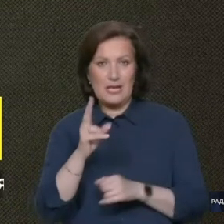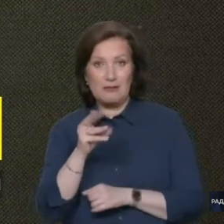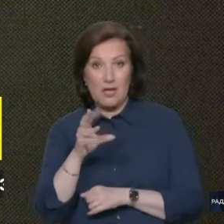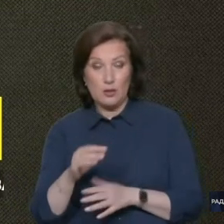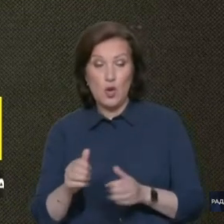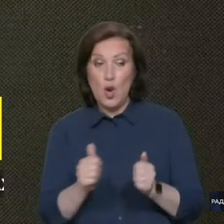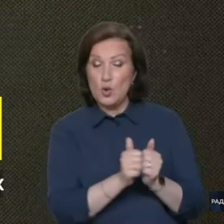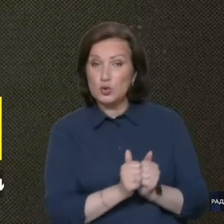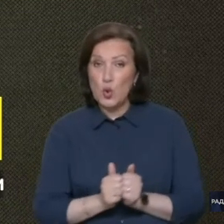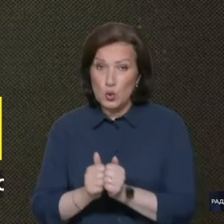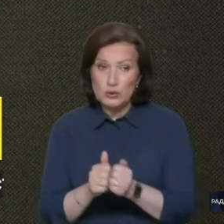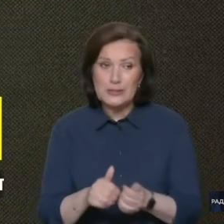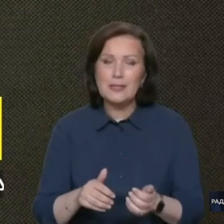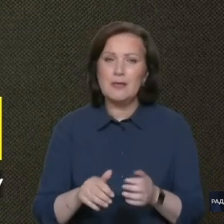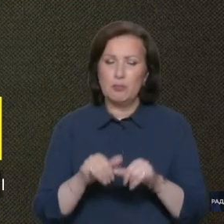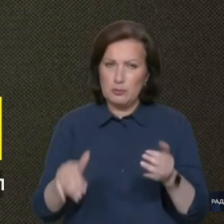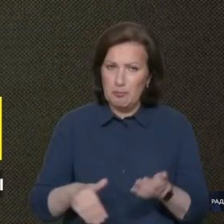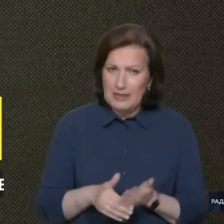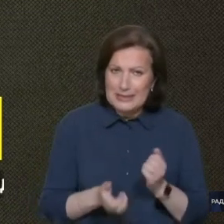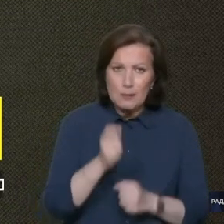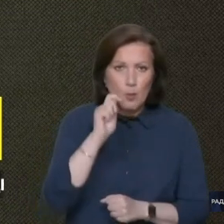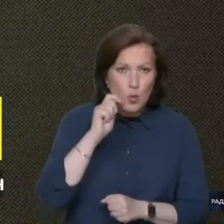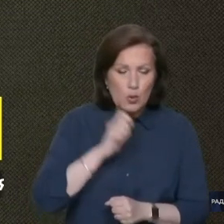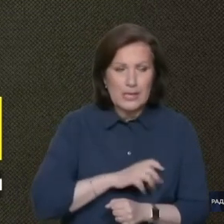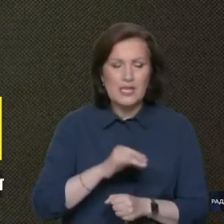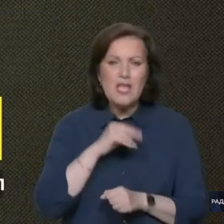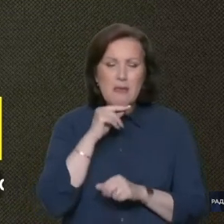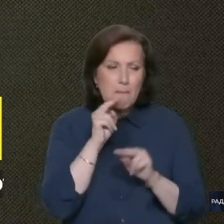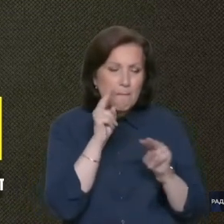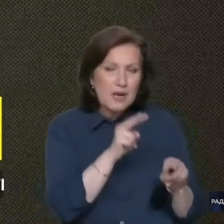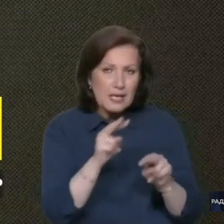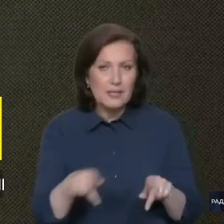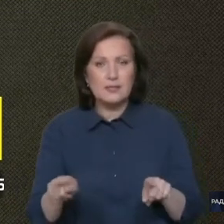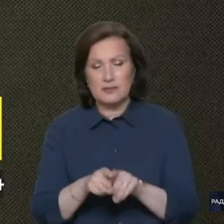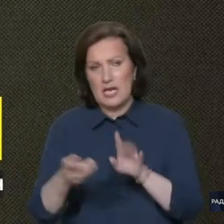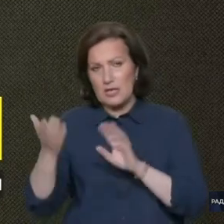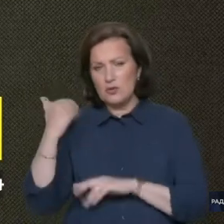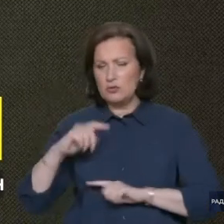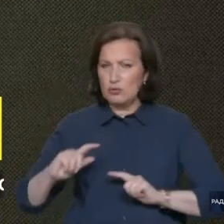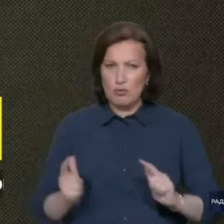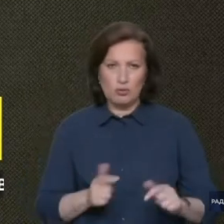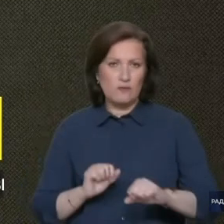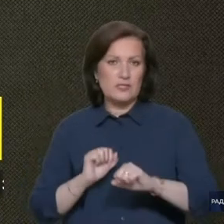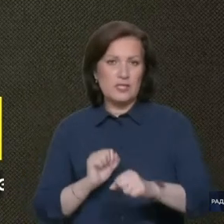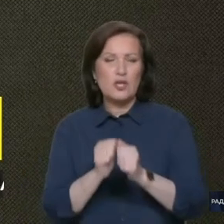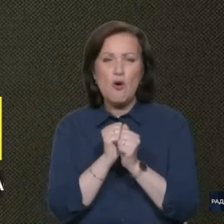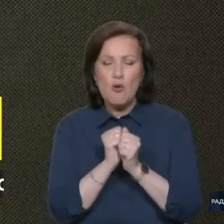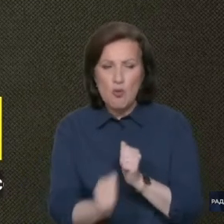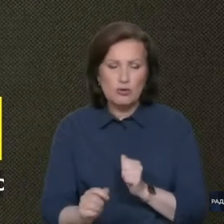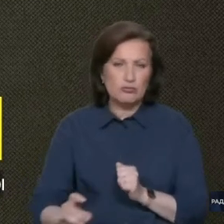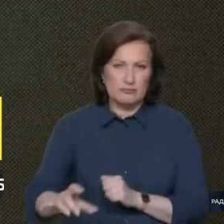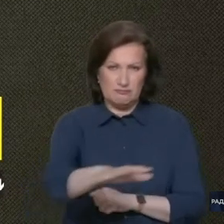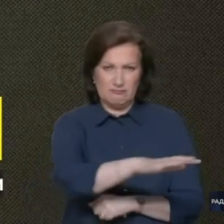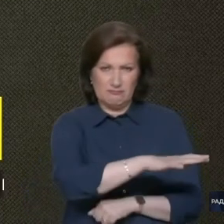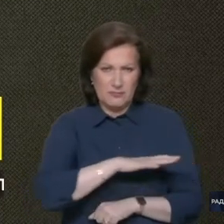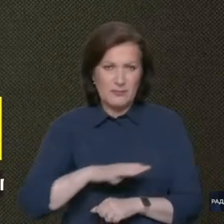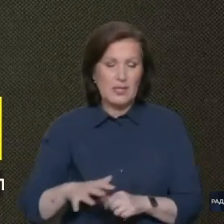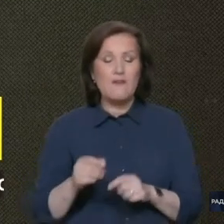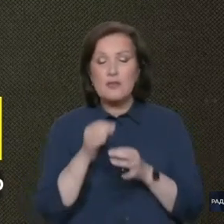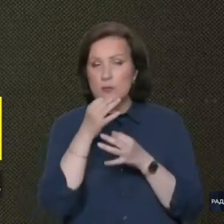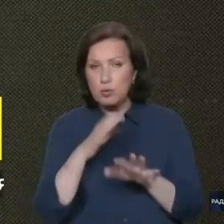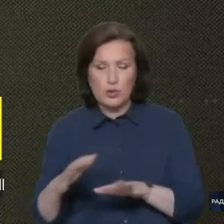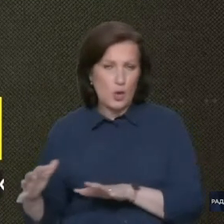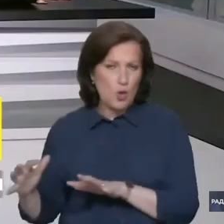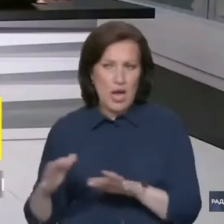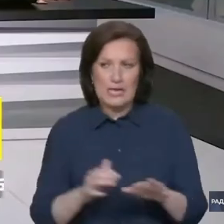Союзники посилюють підтримку України та посилюють нашу пильність. Ми, як і раніше, готові захищати кожен дюйм території Альянсу від